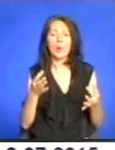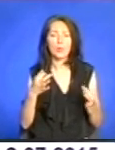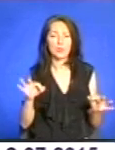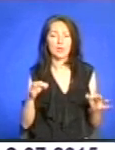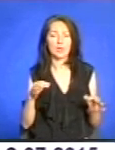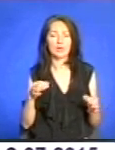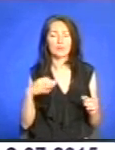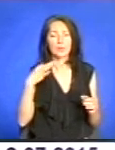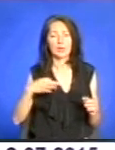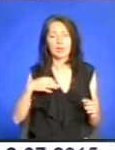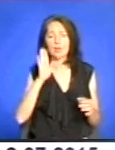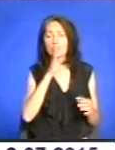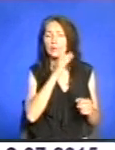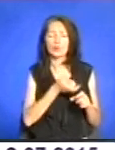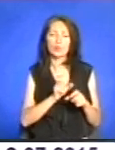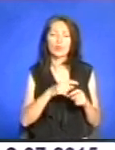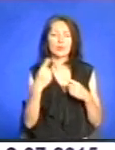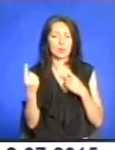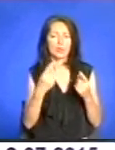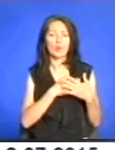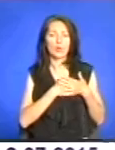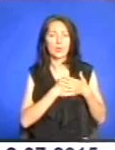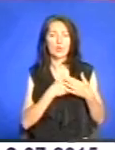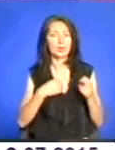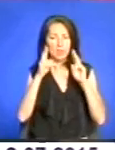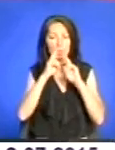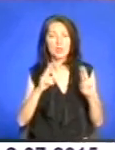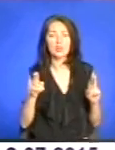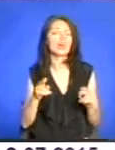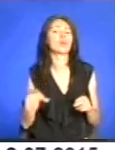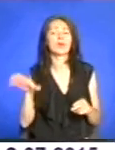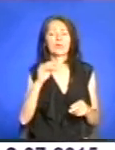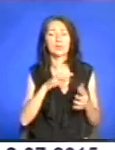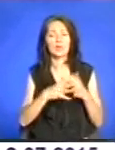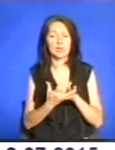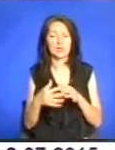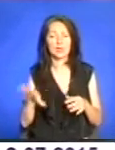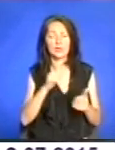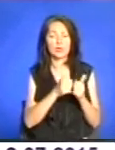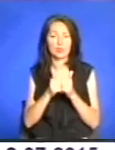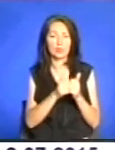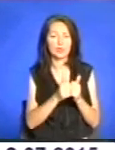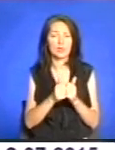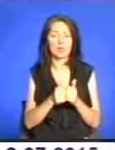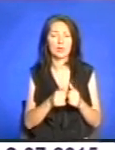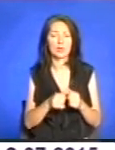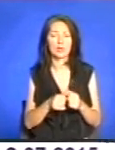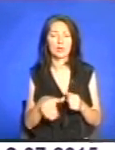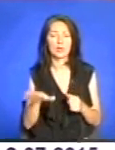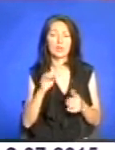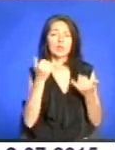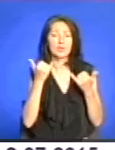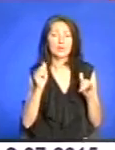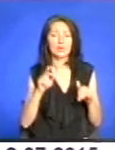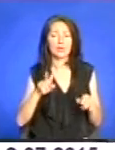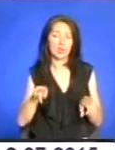одним взагалі, то не то, що вони дуже одне за одним. Я не знаю, ніхто, во всі в селі, всі сусіди, все, і завод, він робив на собі завод. Всі ще дивують, як